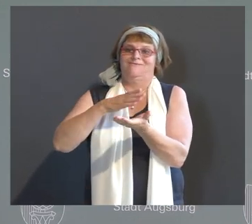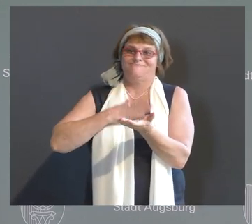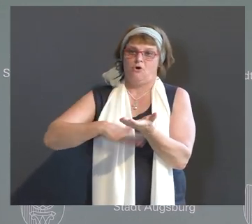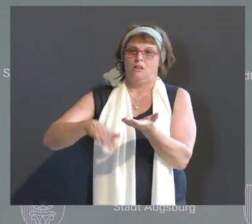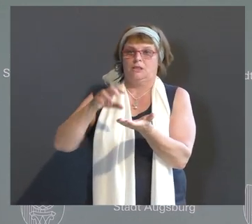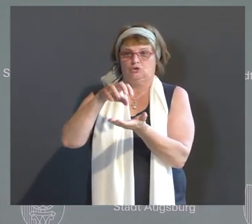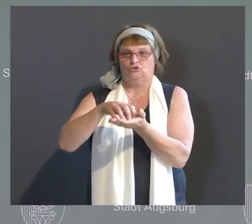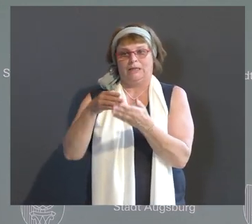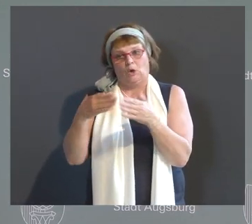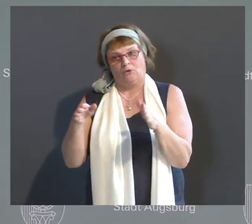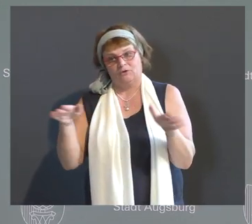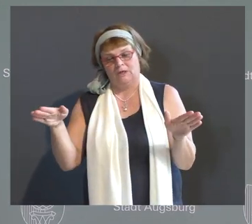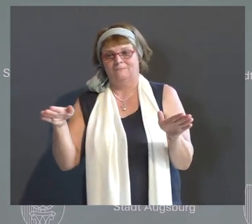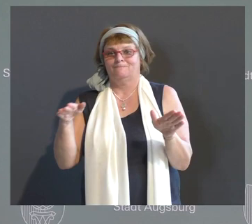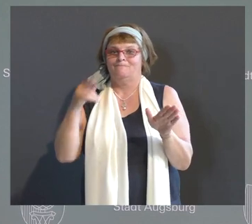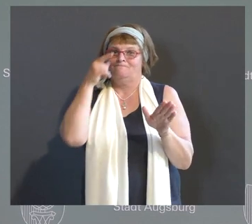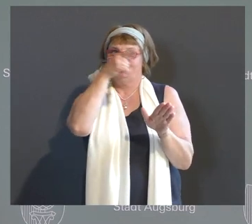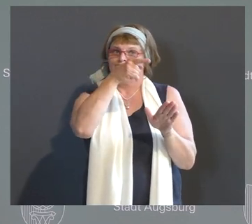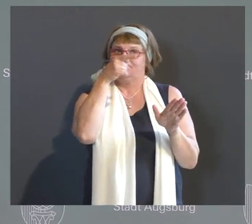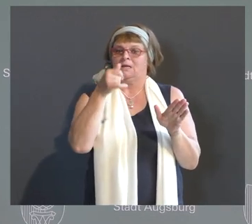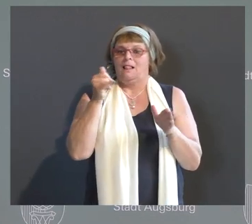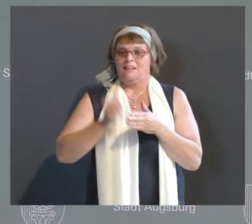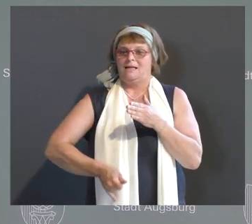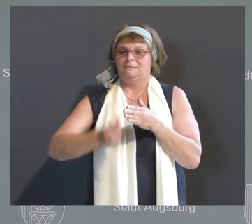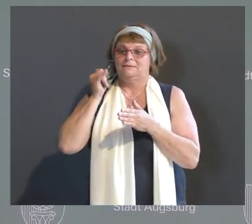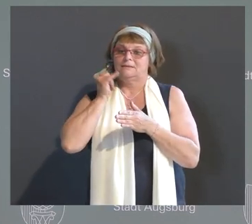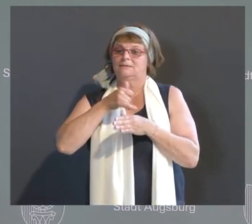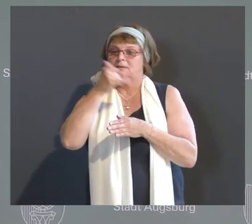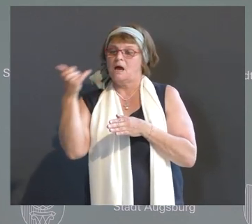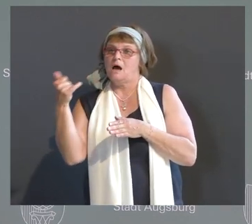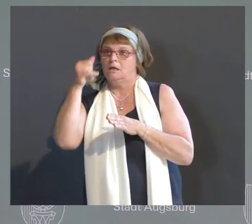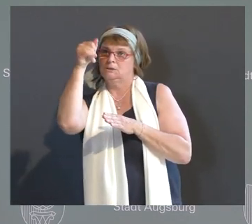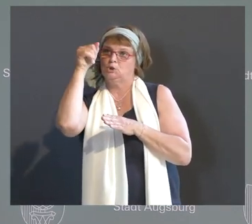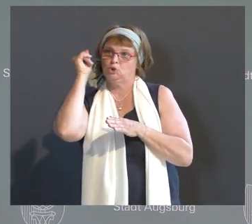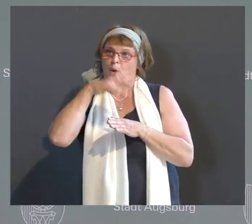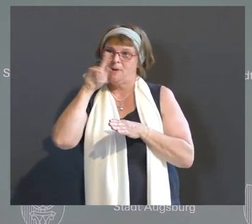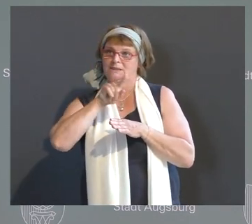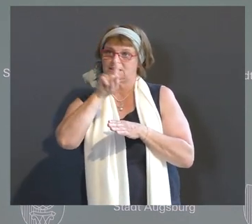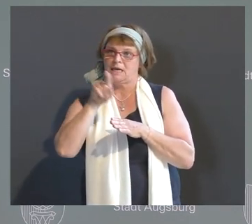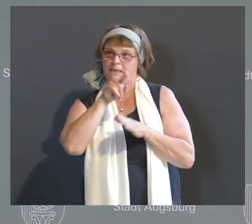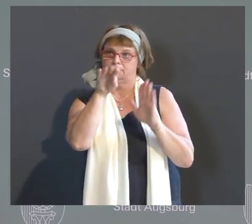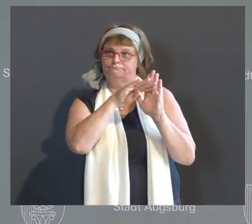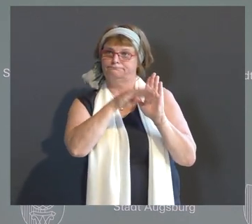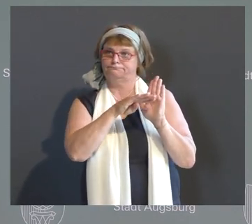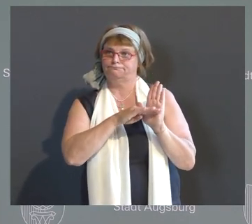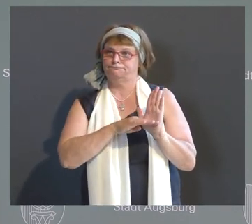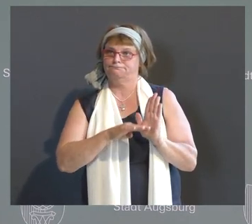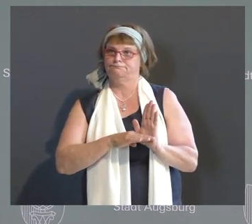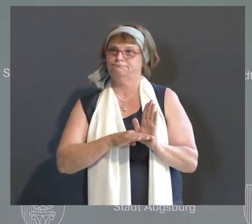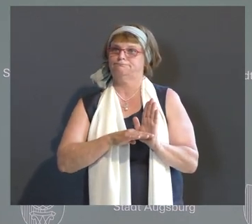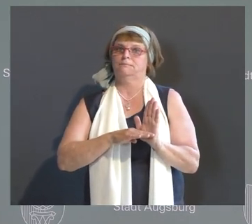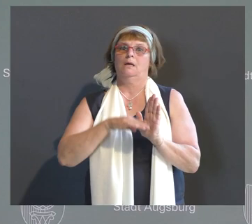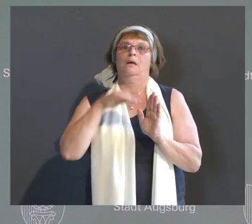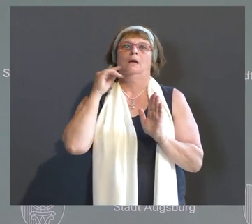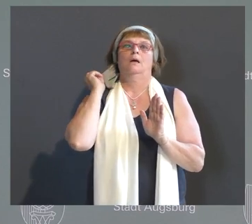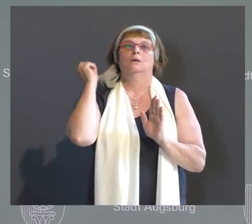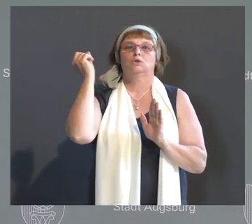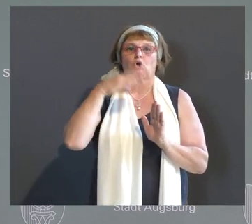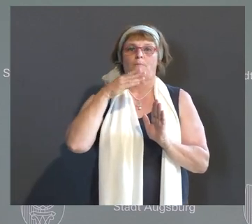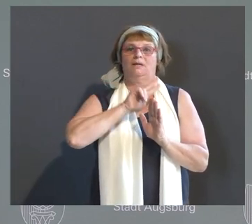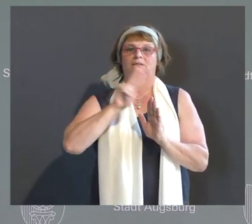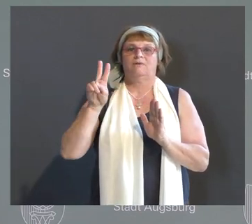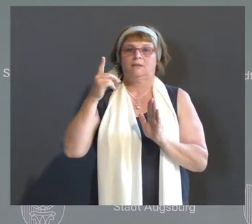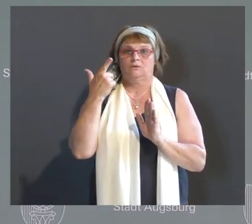hat bereits im letzten Sommer gegolten, und ich kann mich daran erinnern, dass wir den letzten Sommer, den Sommer 2020,